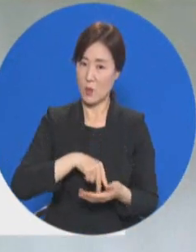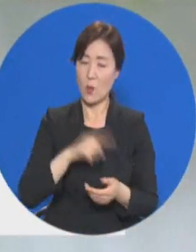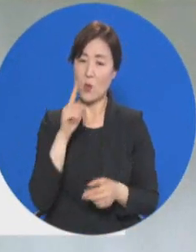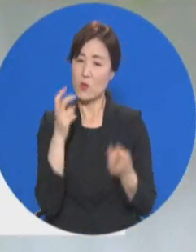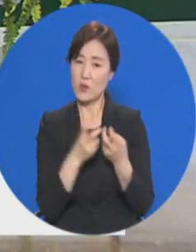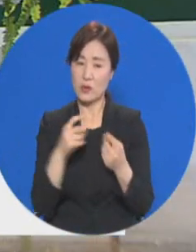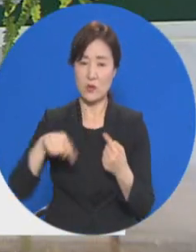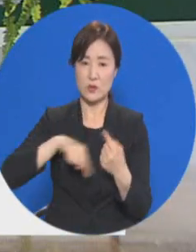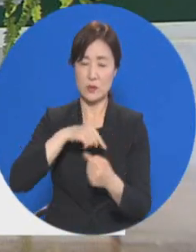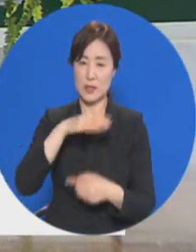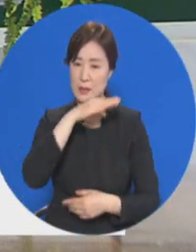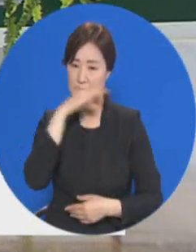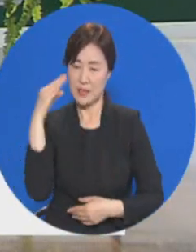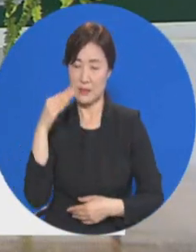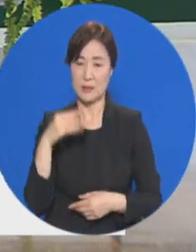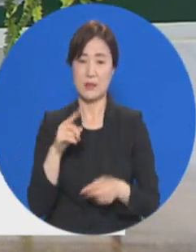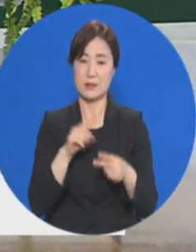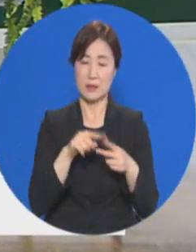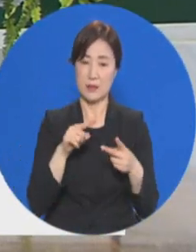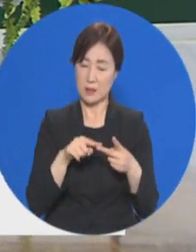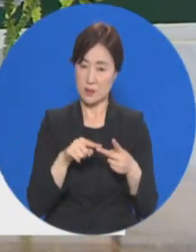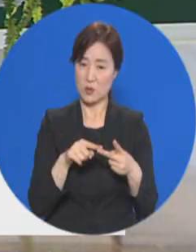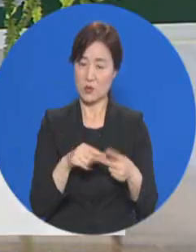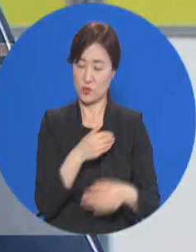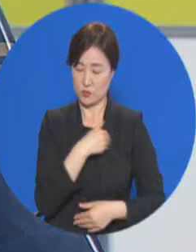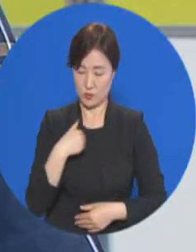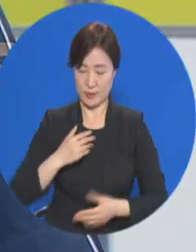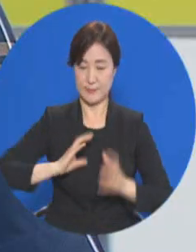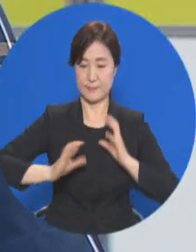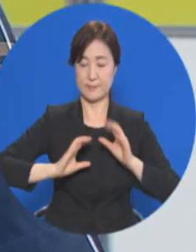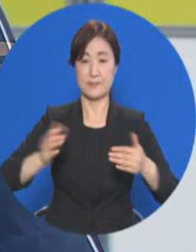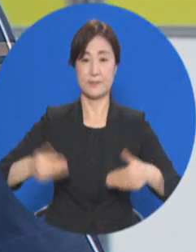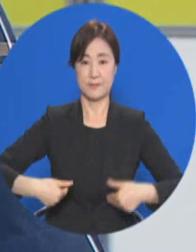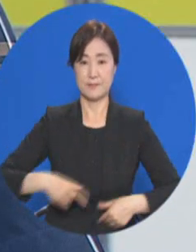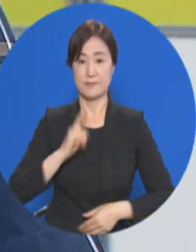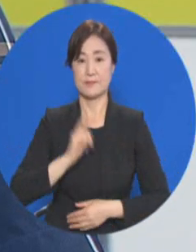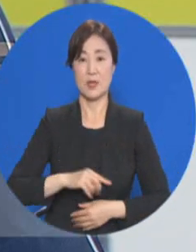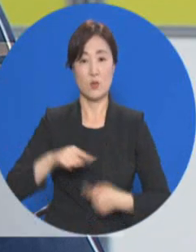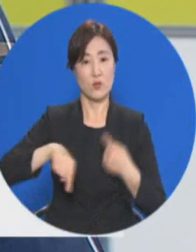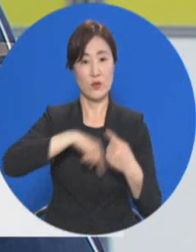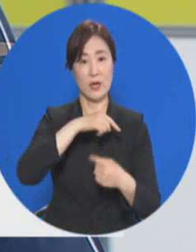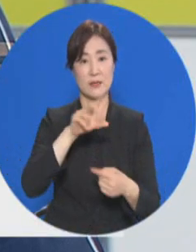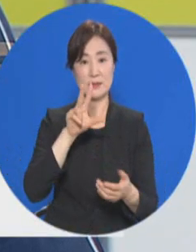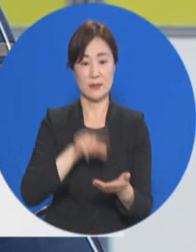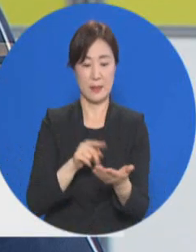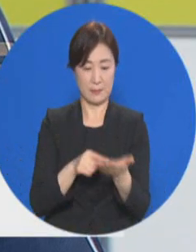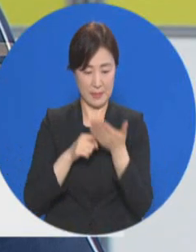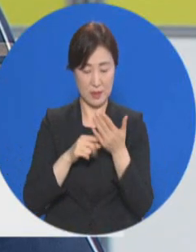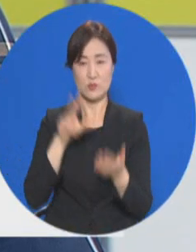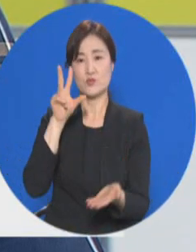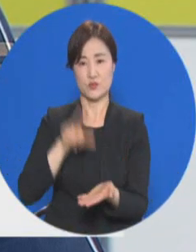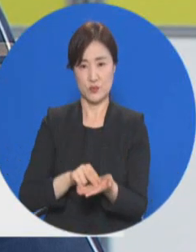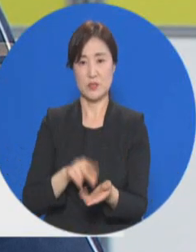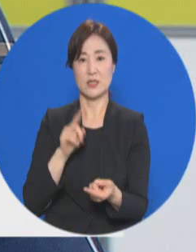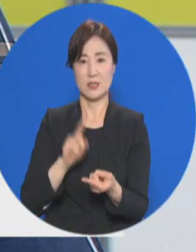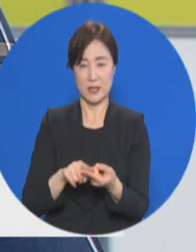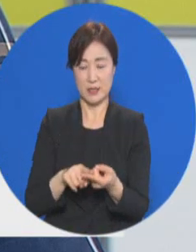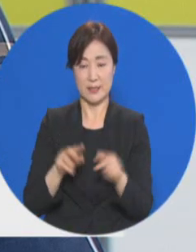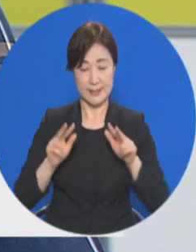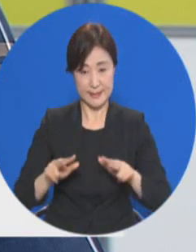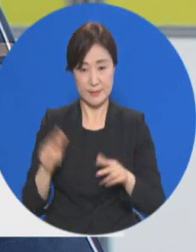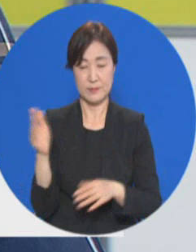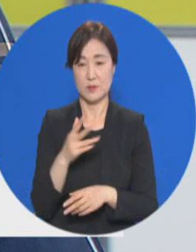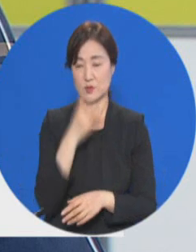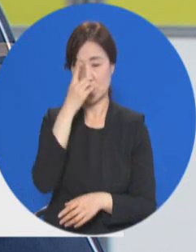바람직한지 충분한 검토를 거쳐 운영을 결정하자는 겁니다. 운영했을 때 나타난 문제점에 대해서 이제는 순천시가